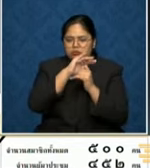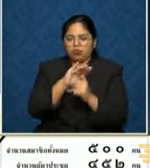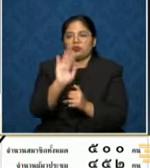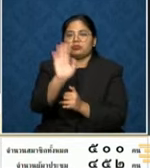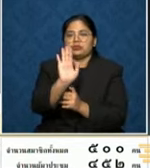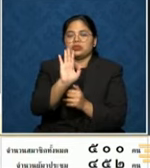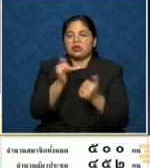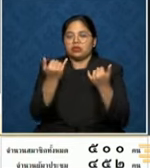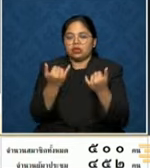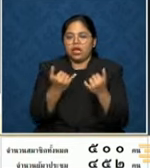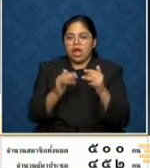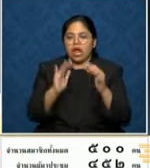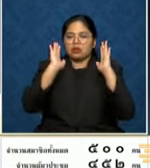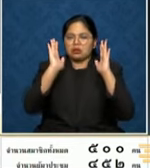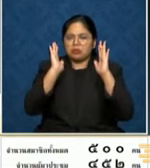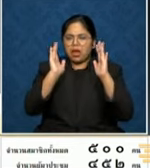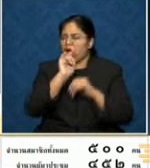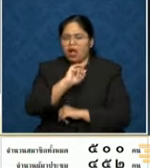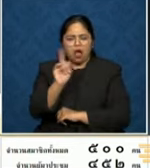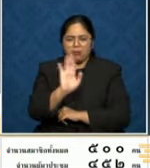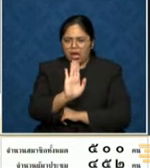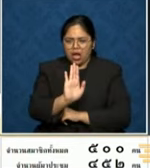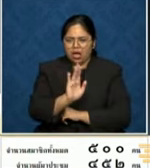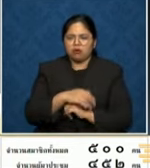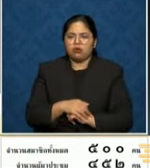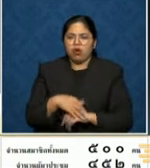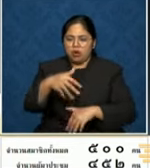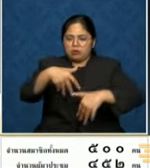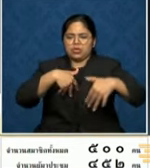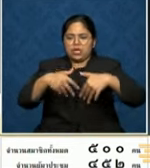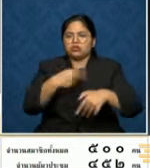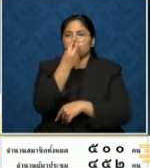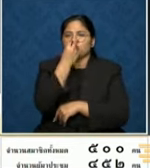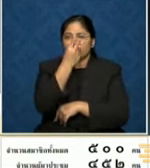บว่าจะมีผู้อภิปรายอะไรต่อไปท่านอย่าด้อยค่าประชาชนเขาดูอยู่